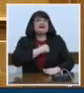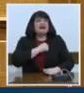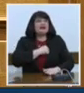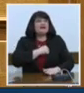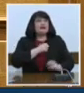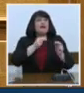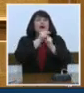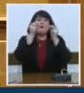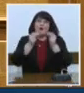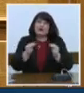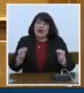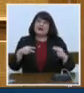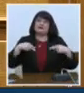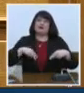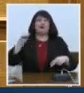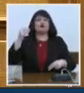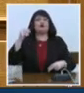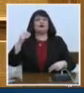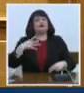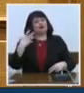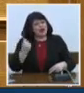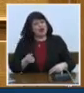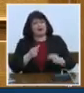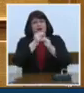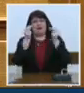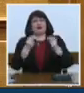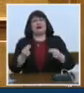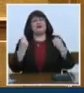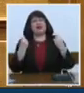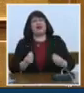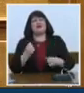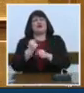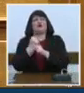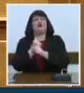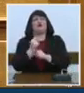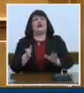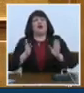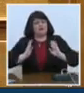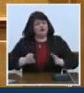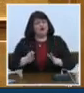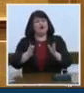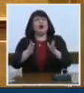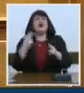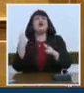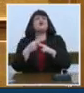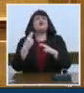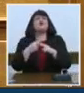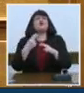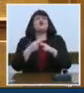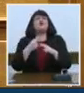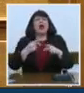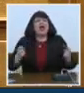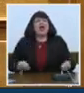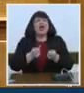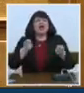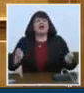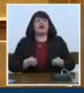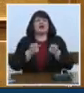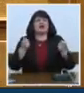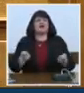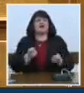αποτελεσματική υπουργός. Χάρη σε αυτήν προχωρούν πολύ μεγάλα έργα, τα οποία ενόχλησαν